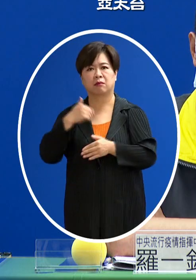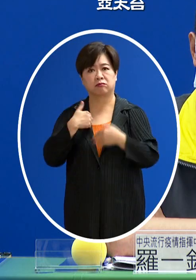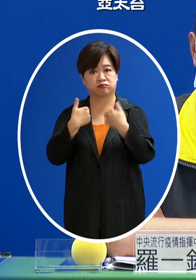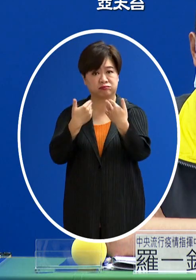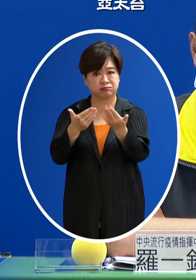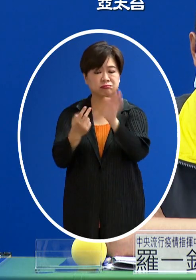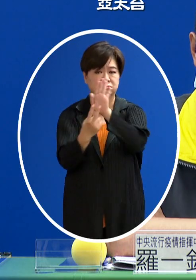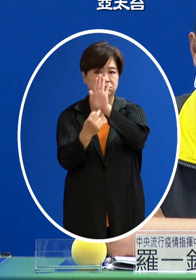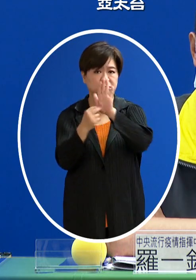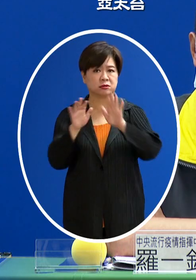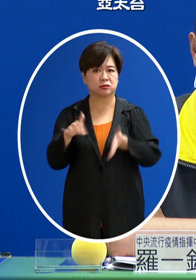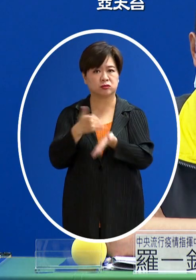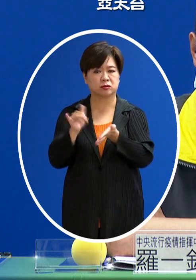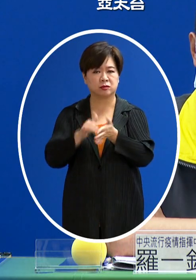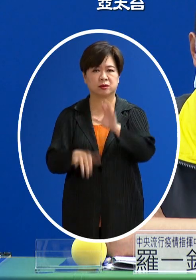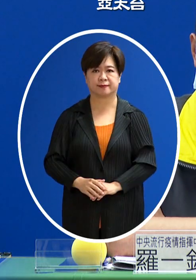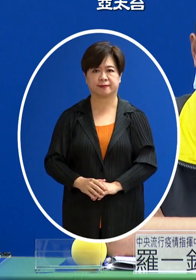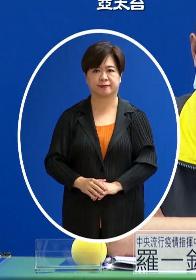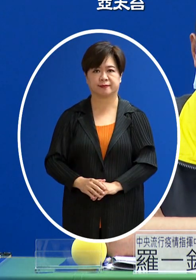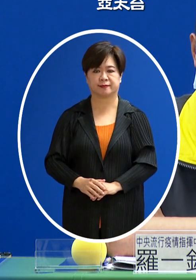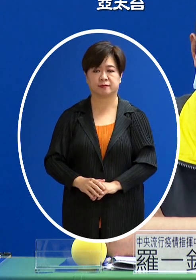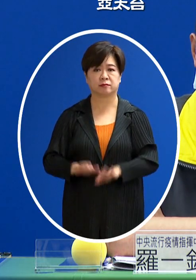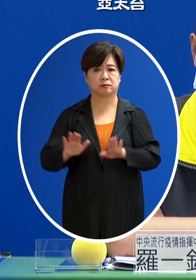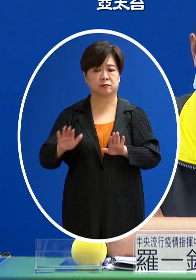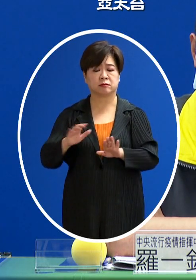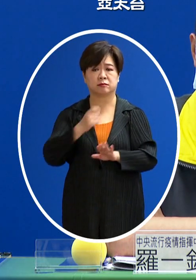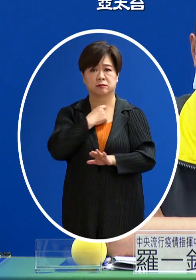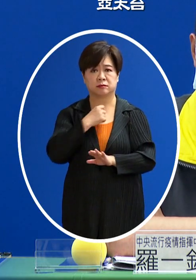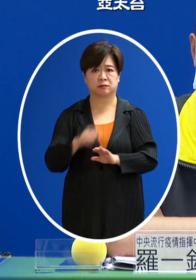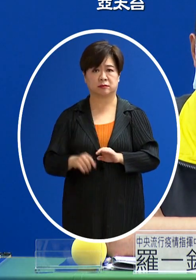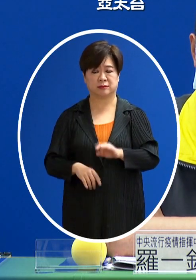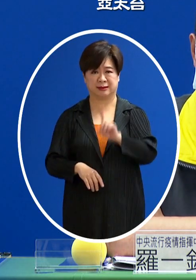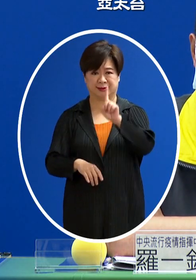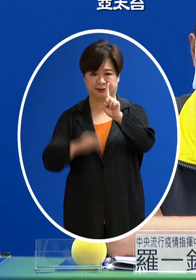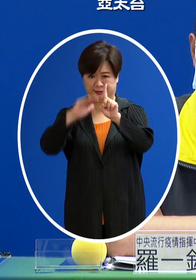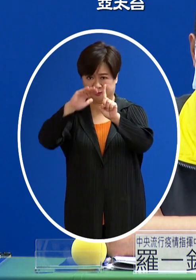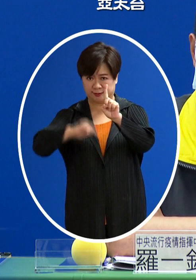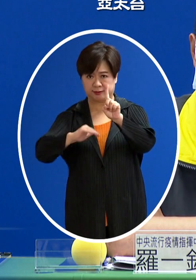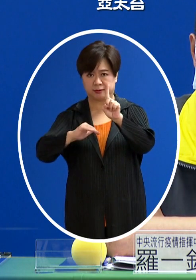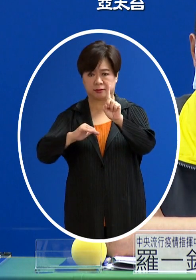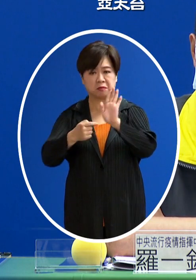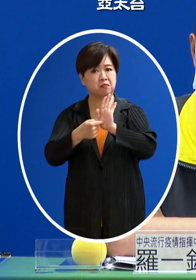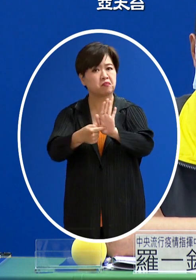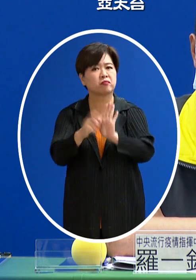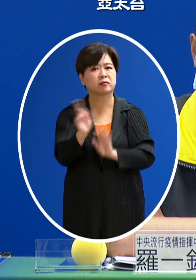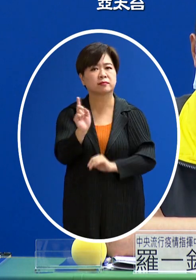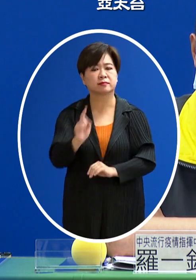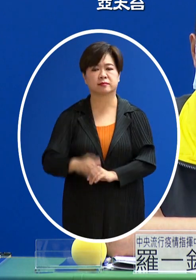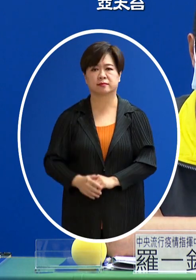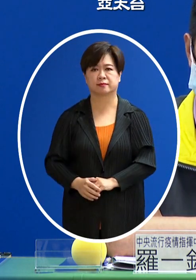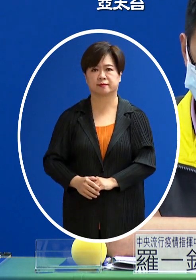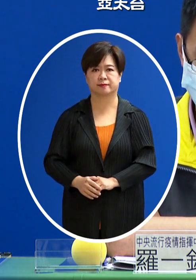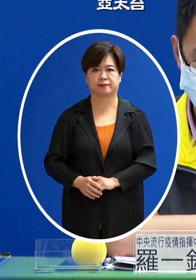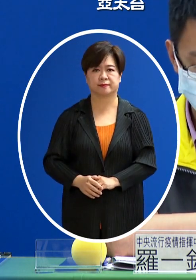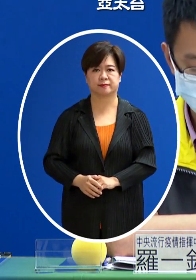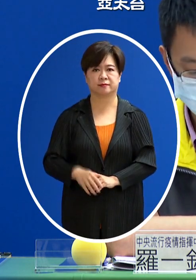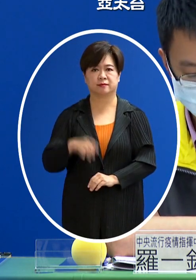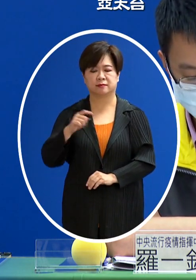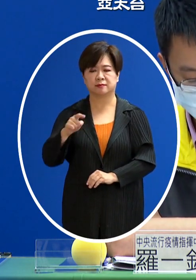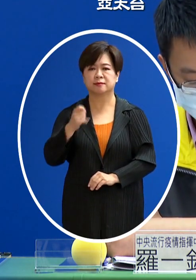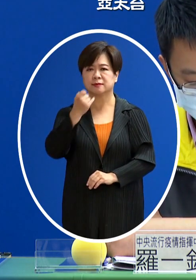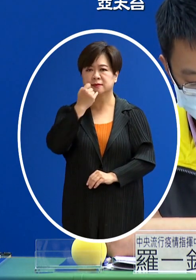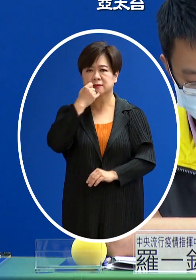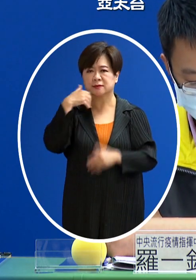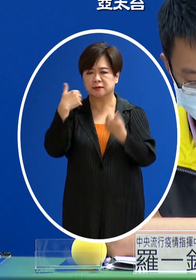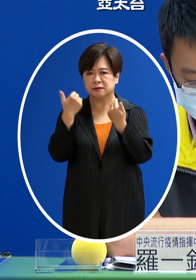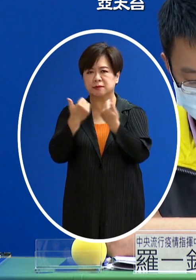目前我们的算法是 0.7 啦，要低于1以后、哦、就是表示说这有反转的迹